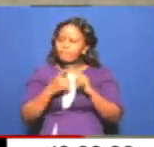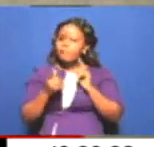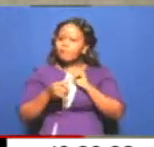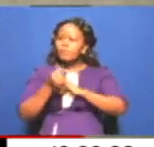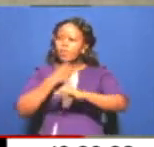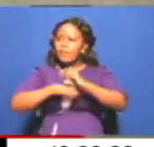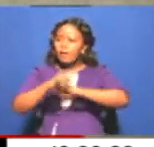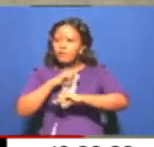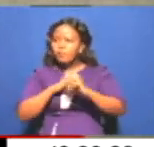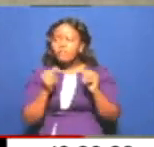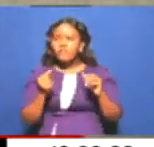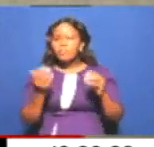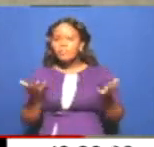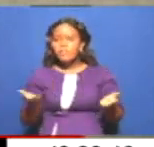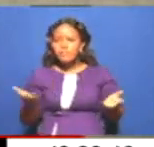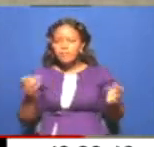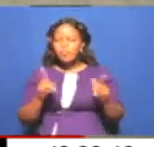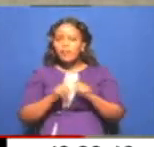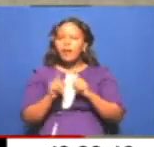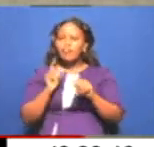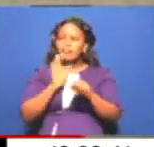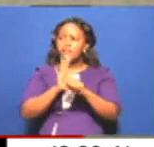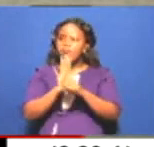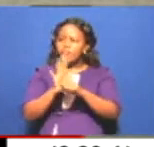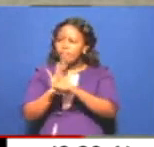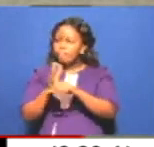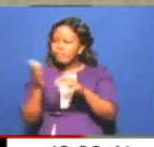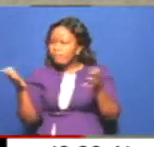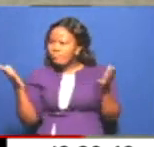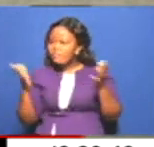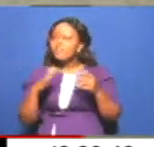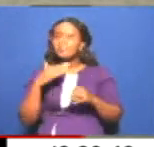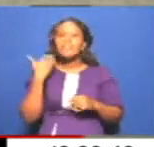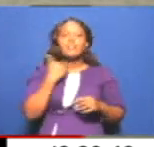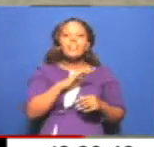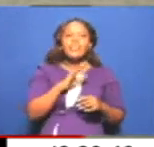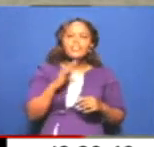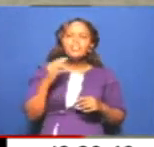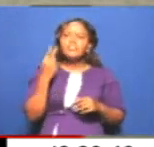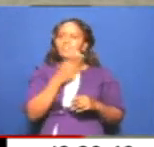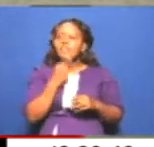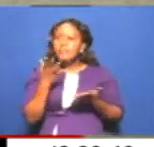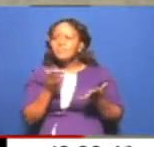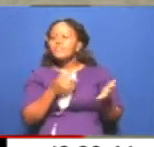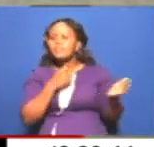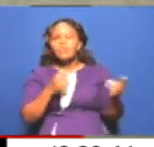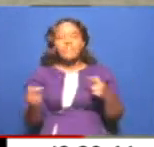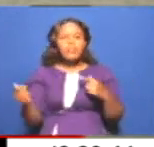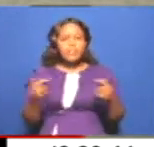ile ya Matungu ambao kulikuwa na hate speech na vurugu ambazo zili